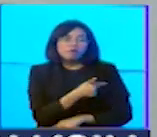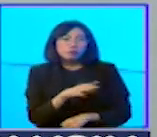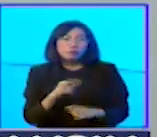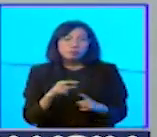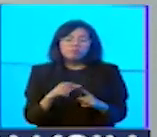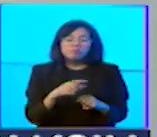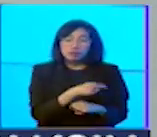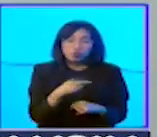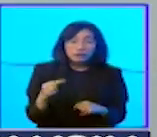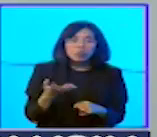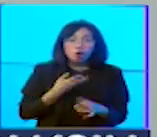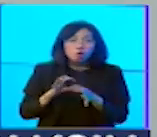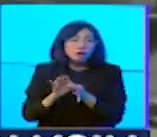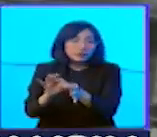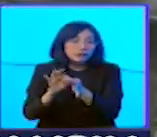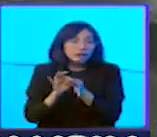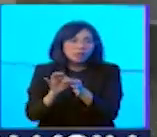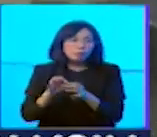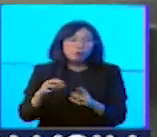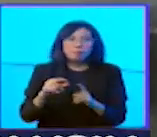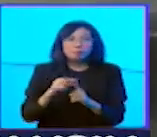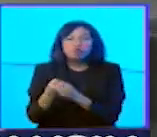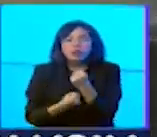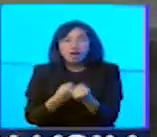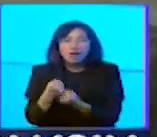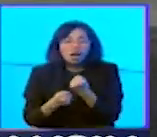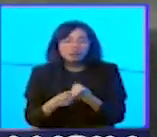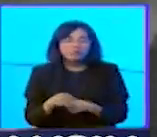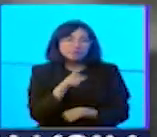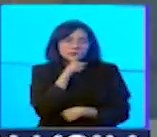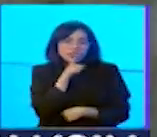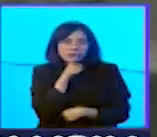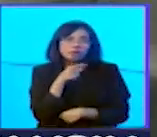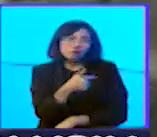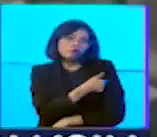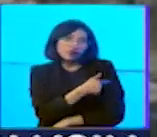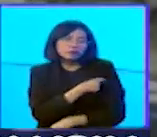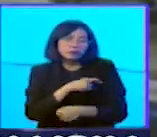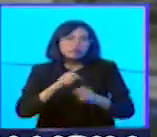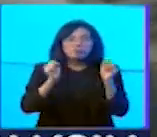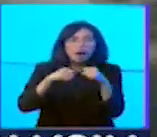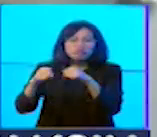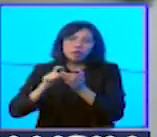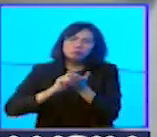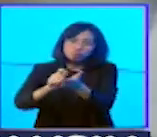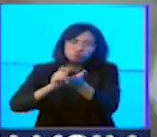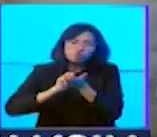Indonesia bersama AstraZeneca menandatangani kesepakatan pengadaan vaksin dan menjalin kerjasama di bidang pengembangan vaksin.